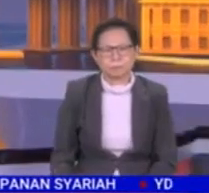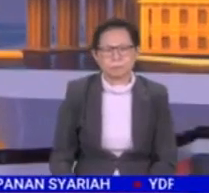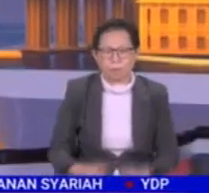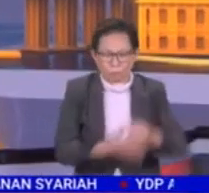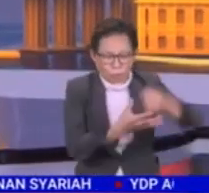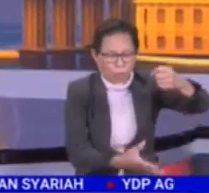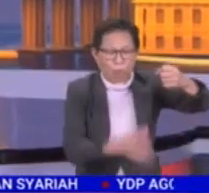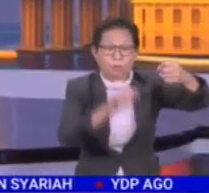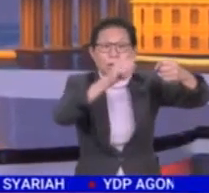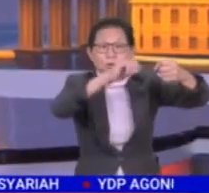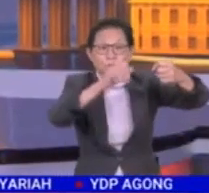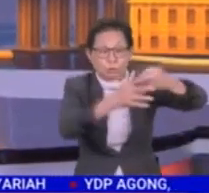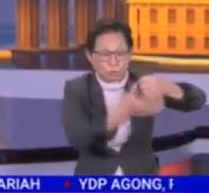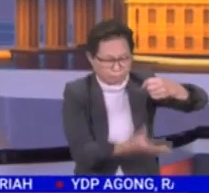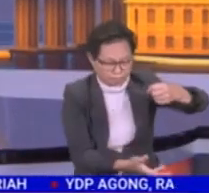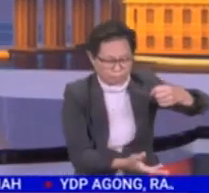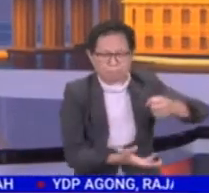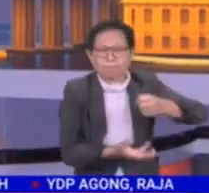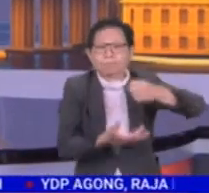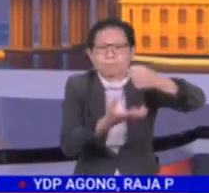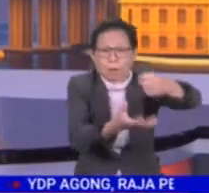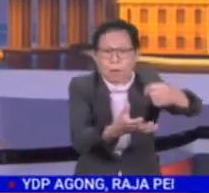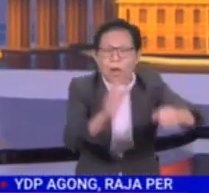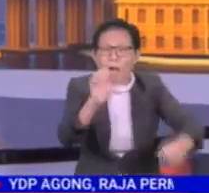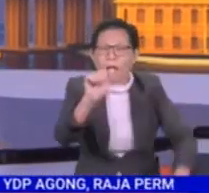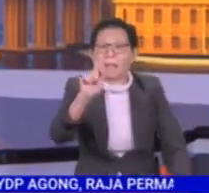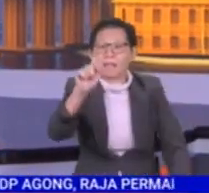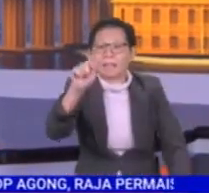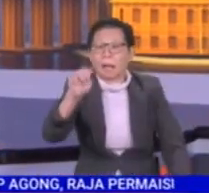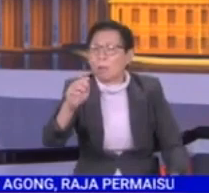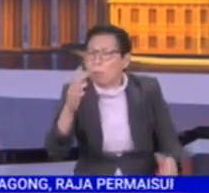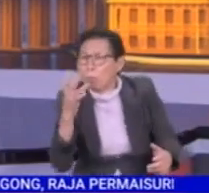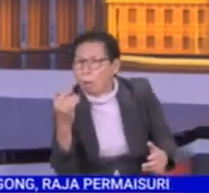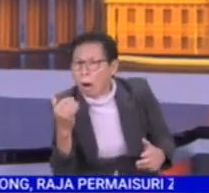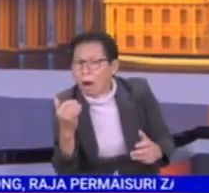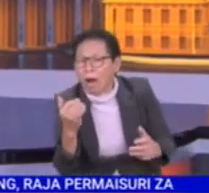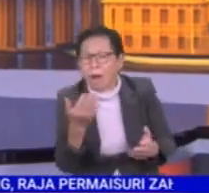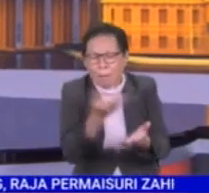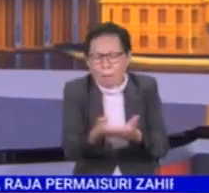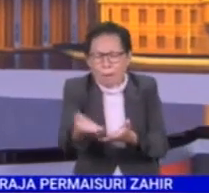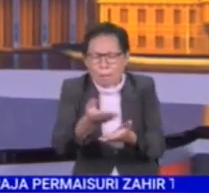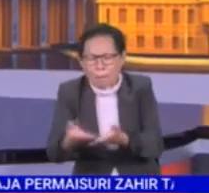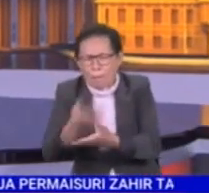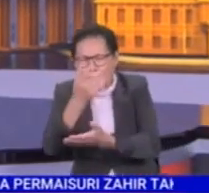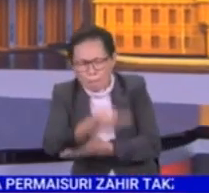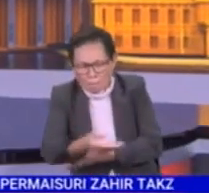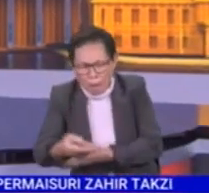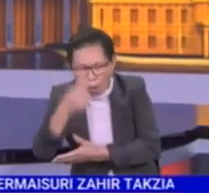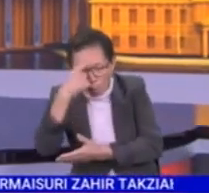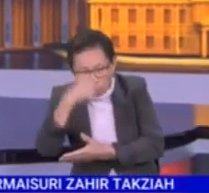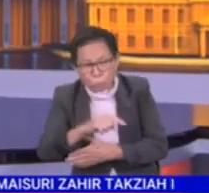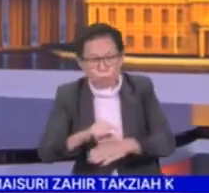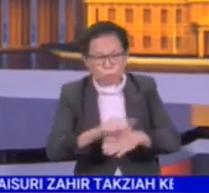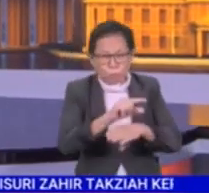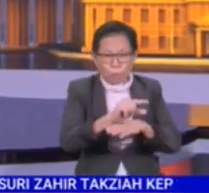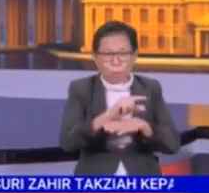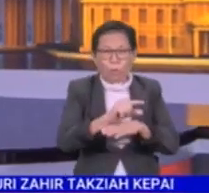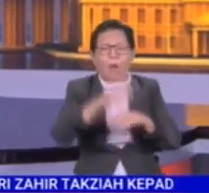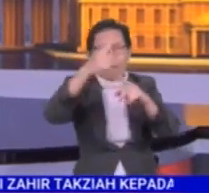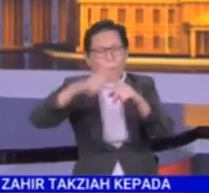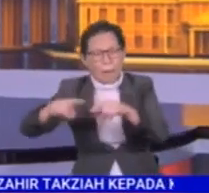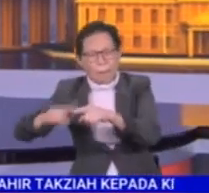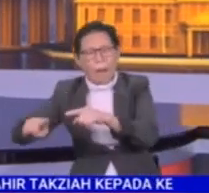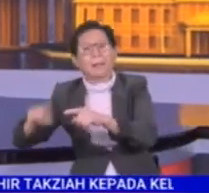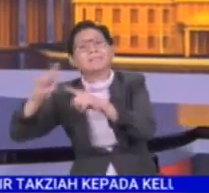Peruntukan RM10 juta disalurkan kepada Angkatan Tentera Malaysia ATM bagi pembelian jentera untuk digunakan pada